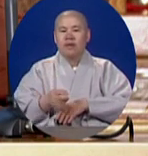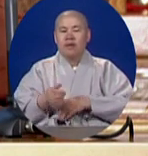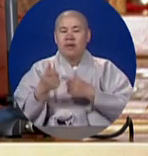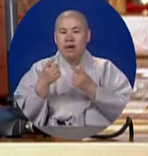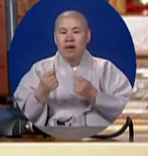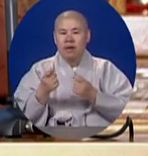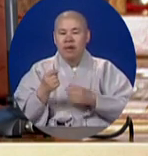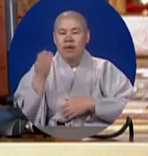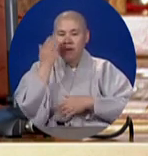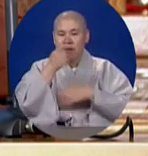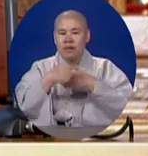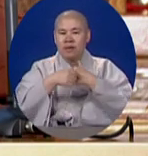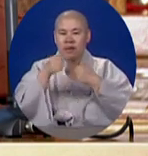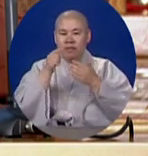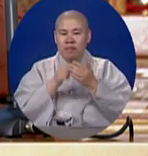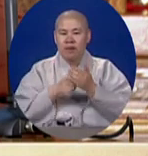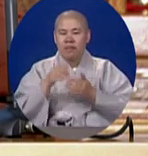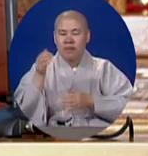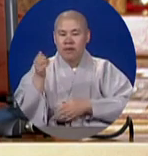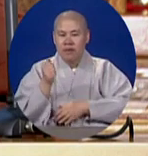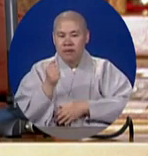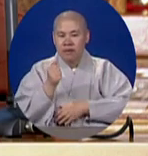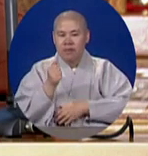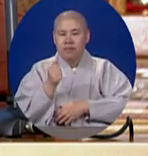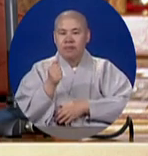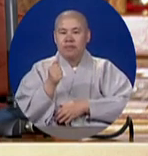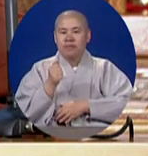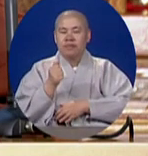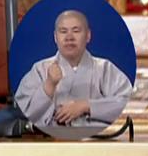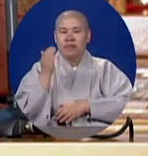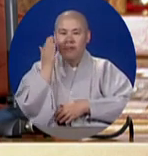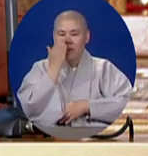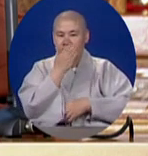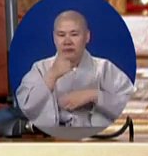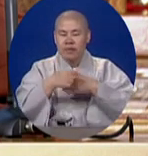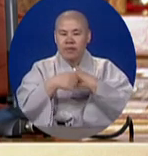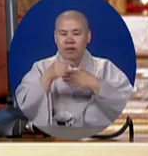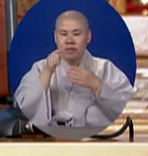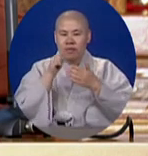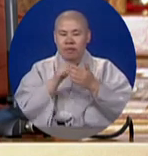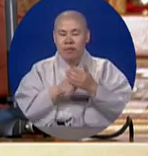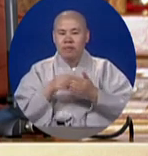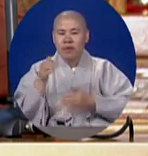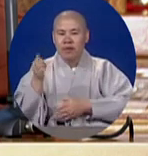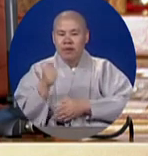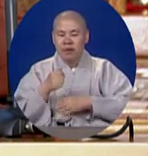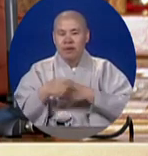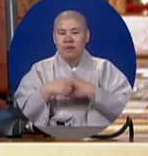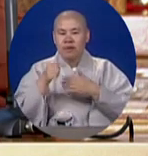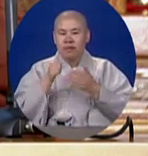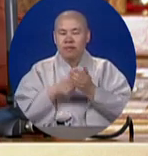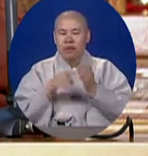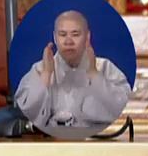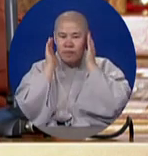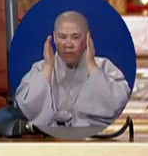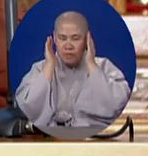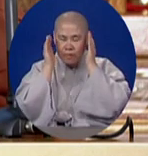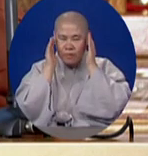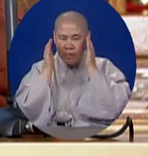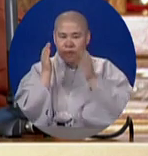낼지니. 청정심. 그 청정심을 내는 게 그게 마음 공부인데요.